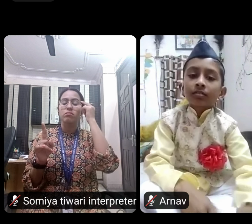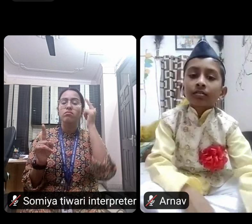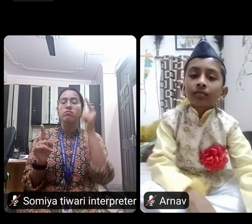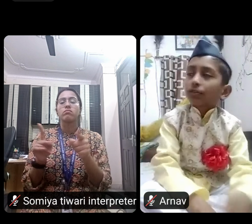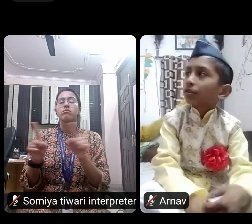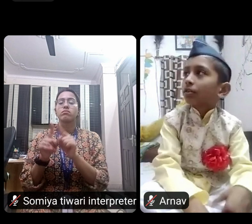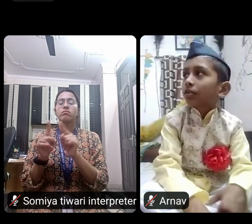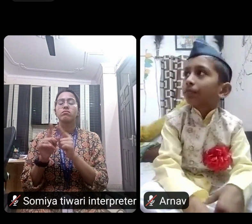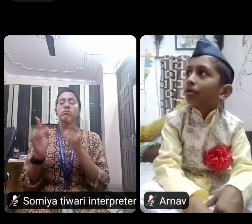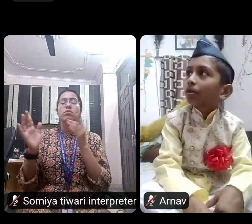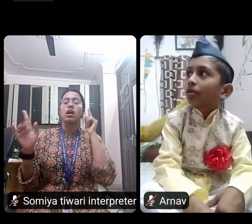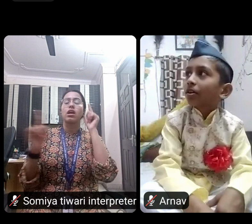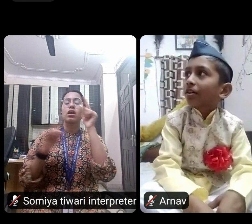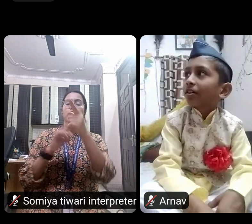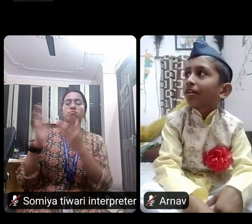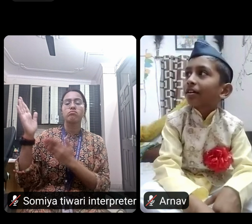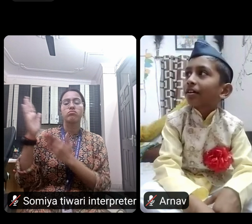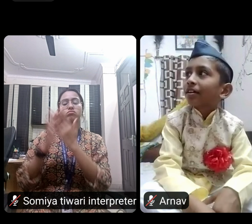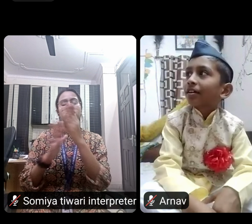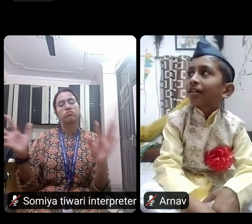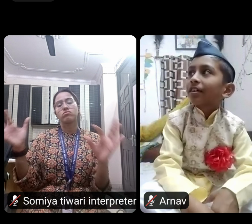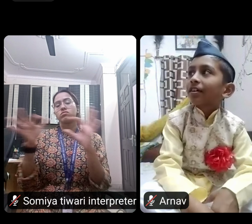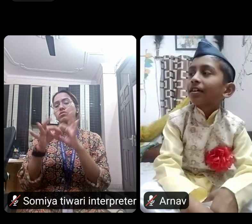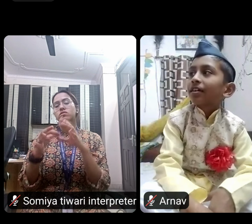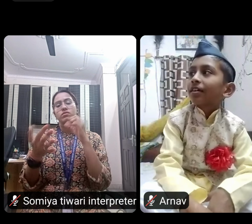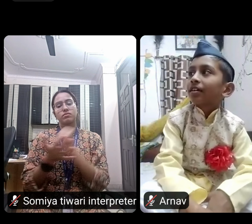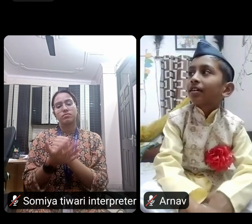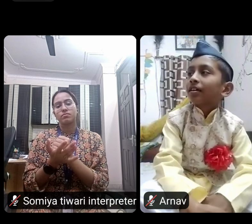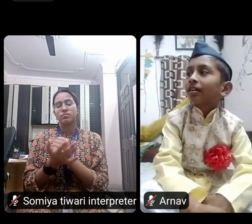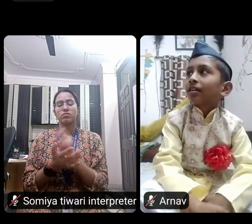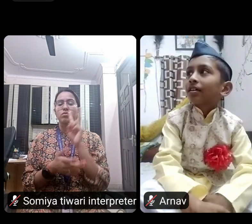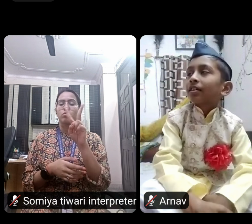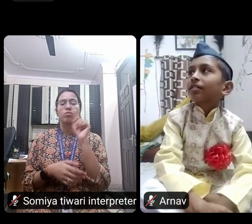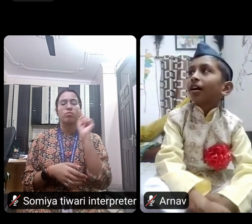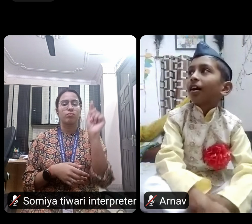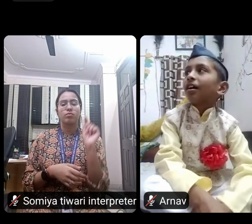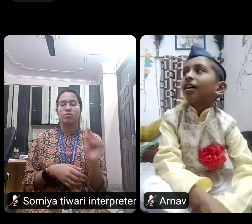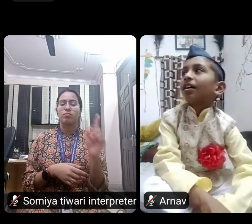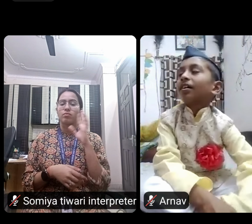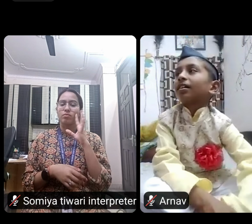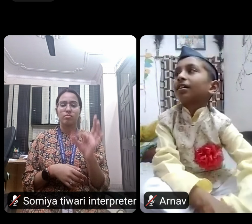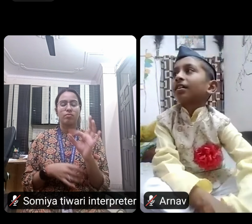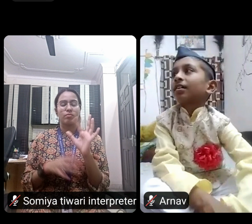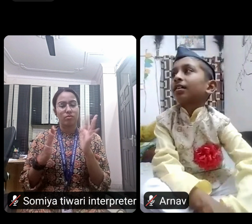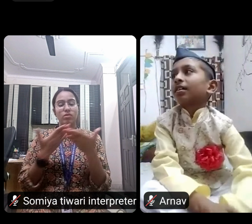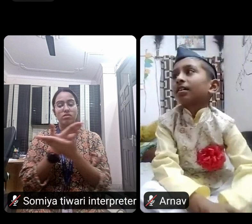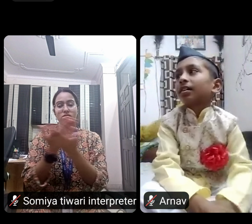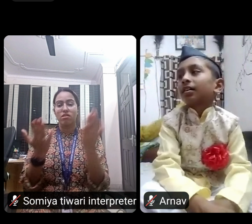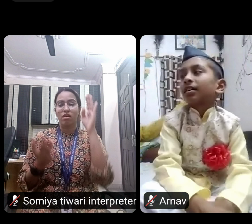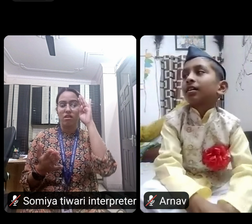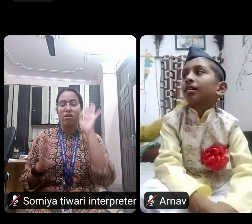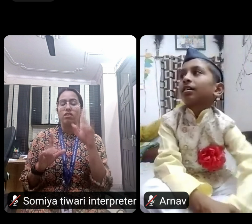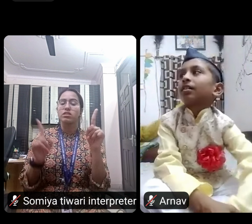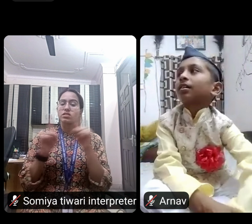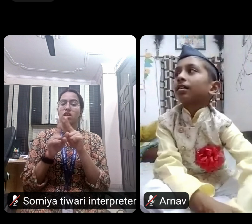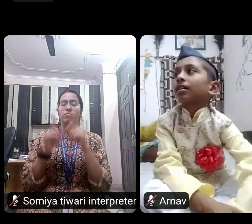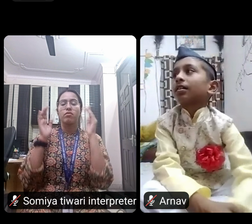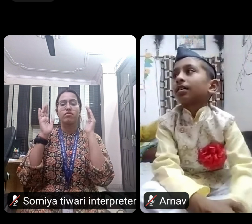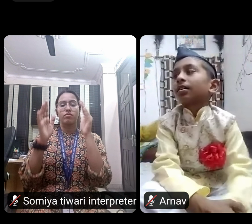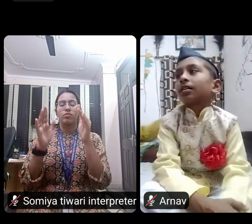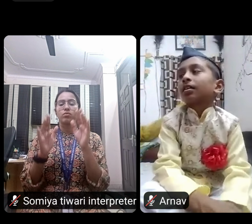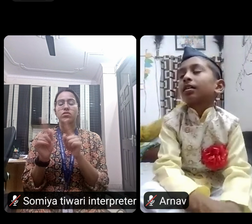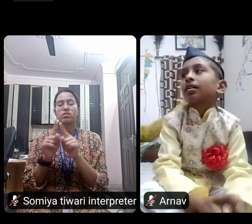उनको वहां तक पहुंचाने की कोशिश करनी चाहिए। सर ये दो पॉइंट्स आपके बहुत ही इंपॉर्टेंट हैं बाकी सब लोगों के लिए जो सुन रहे हैं अभी। सो थैंक यू